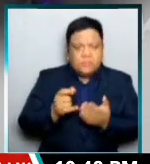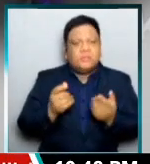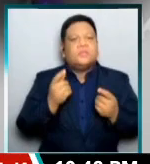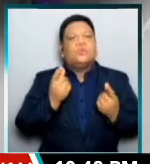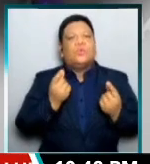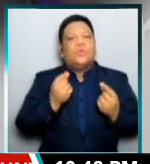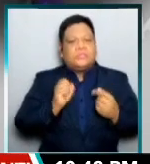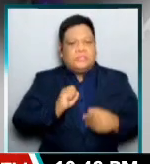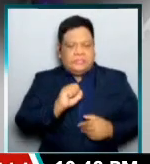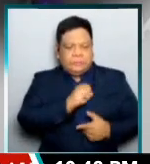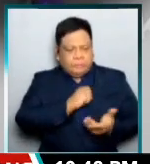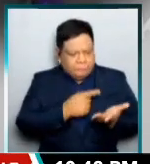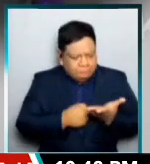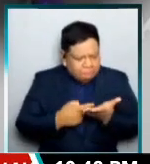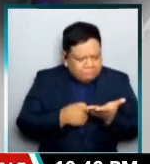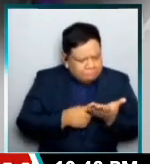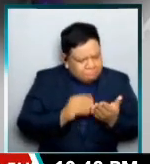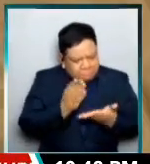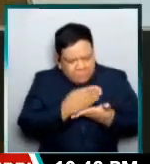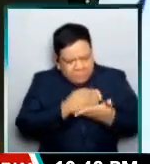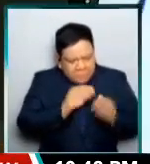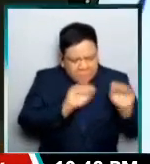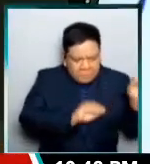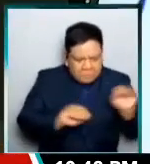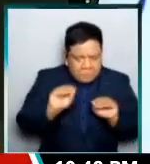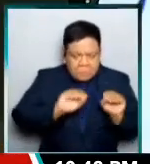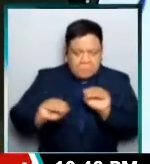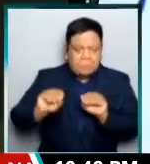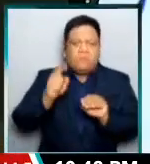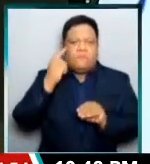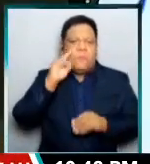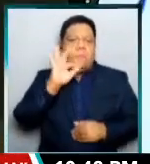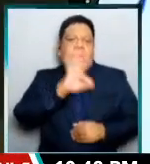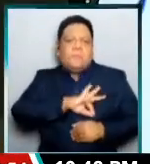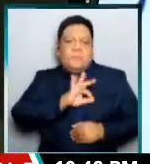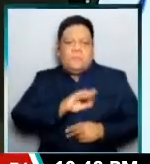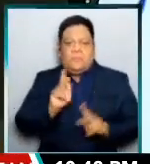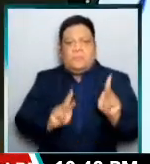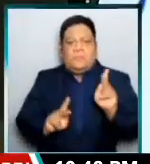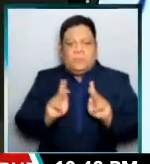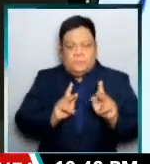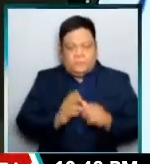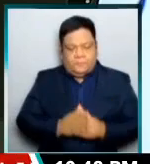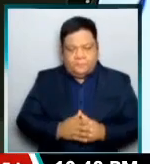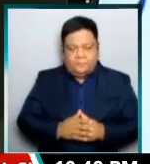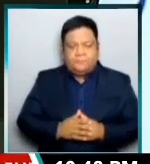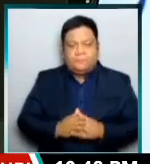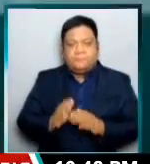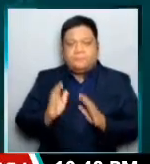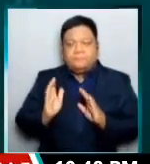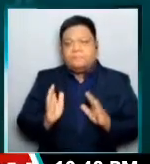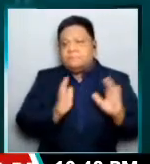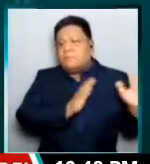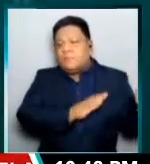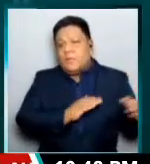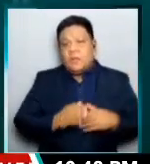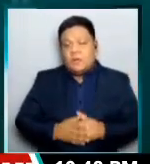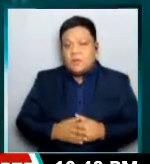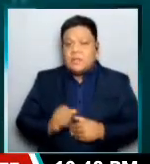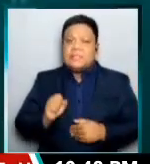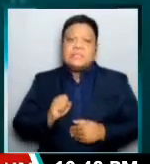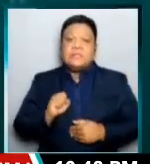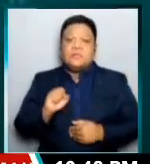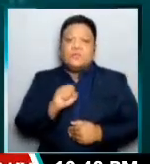para direktang mapakinabangan ng tao. Sa isang tweet, nagpasalamat si Senador Ping Lacson sa tulong ng